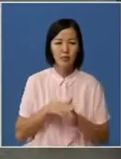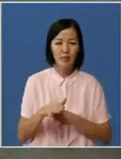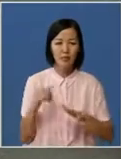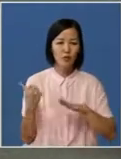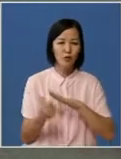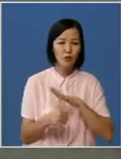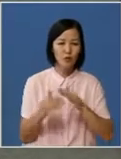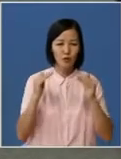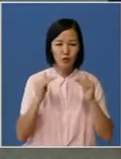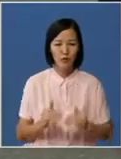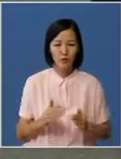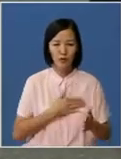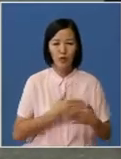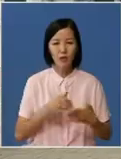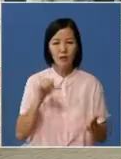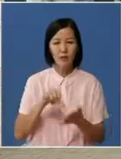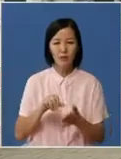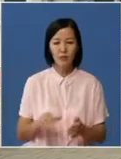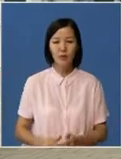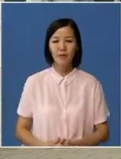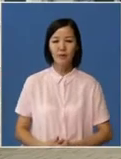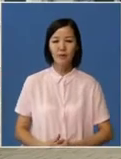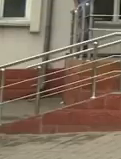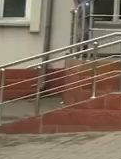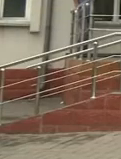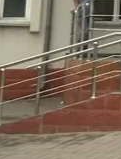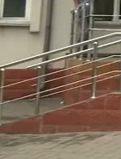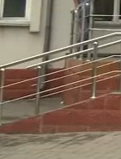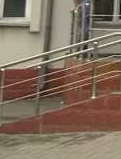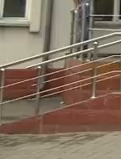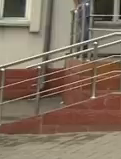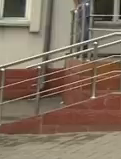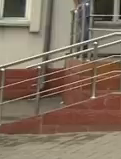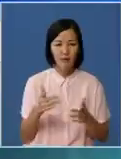жұмыссыздықты жоюға атсалысуда. Роза Дүсебаева, Надир Хамдин, жетсу телеарнасы.